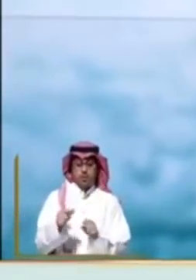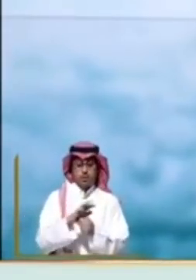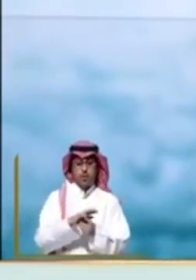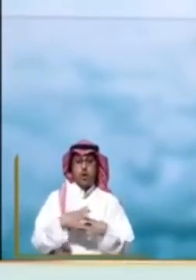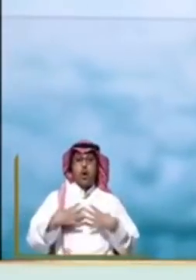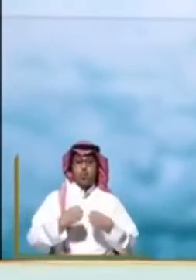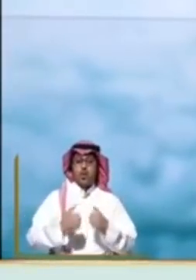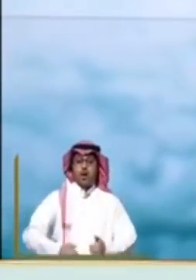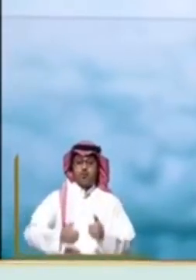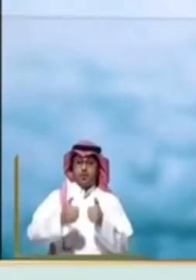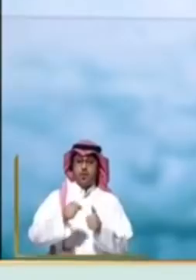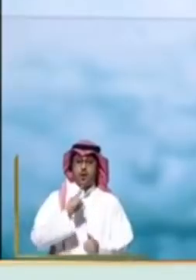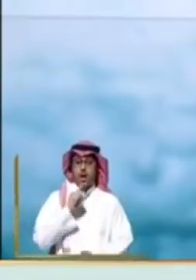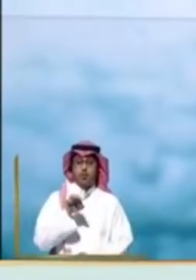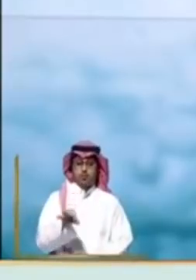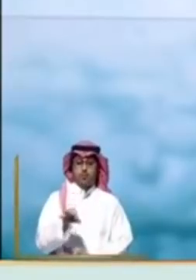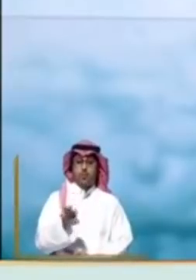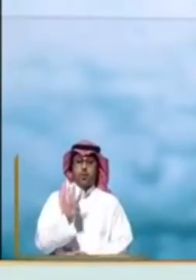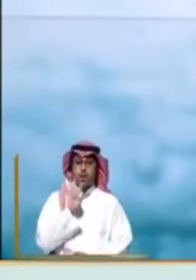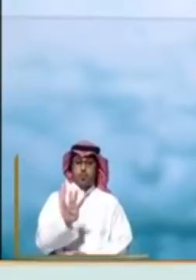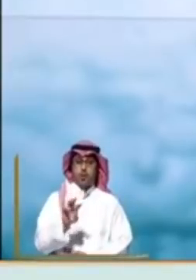عدد المتعافين